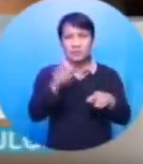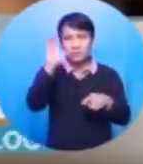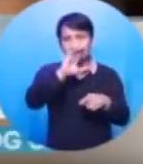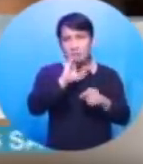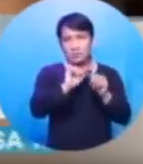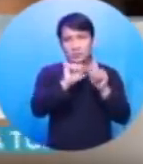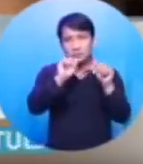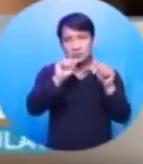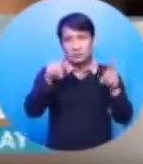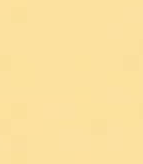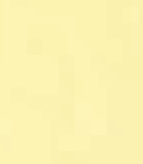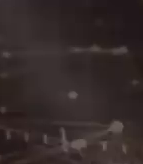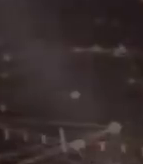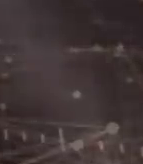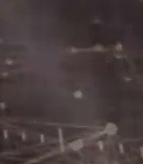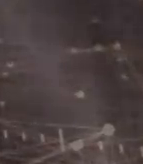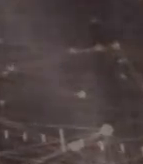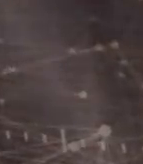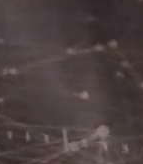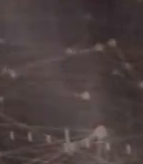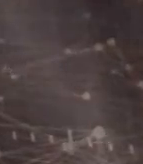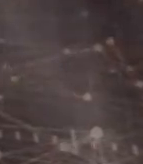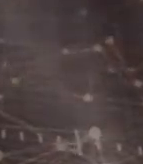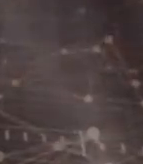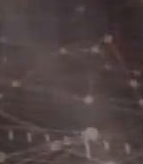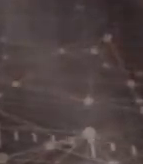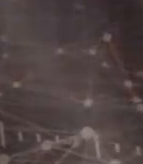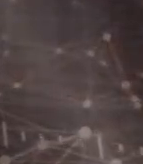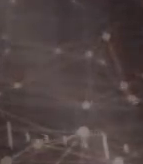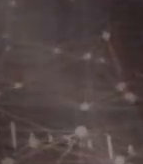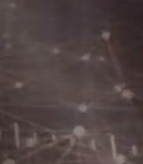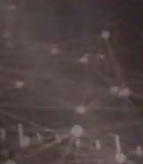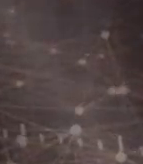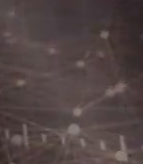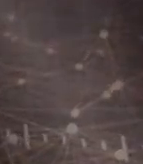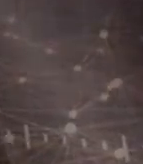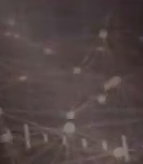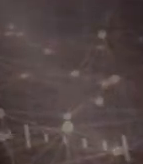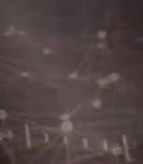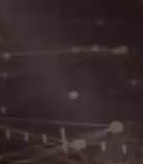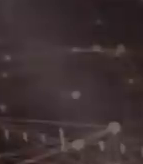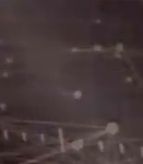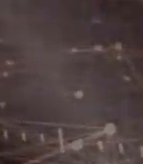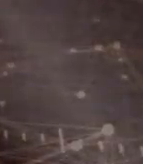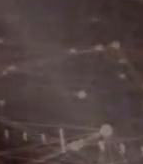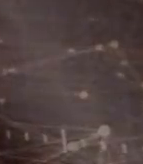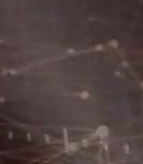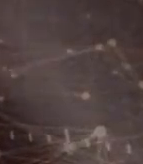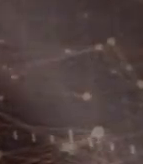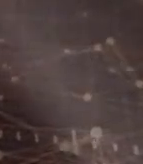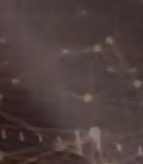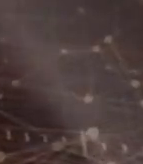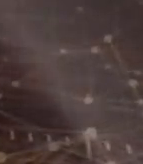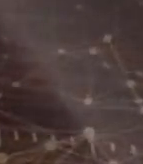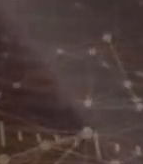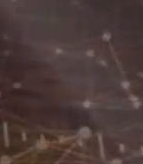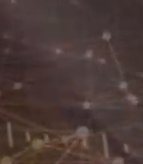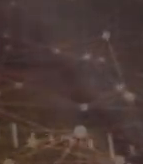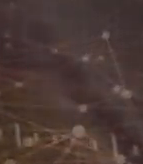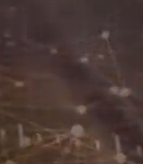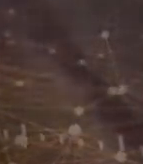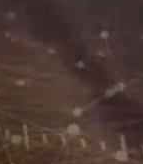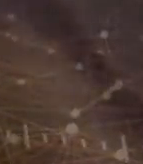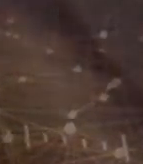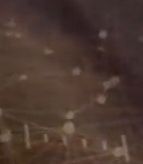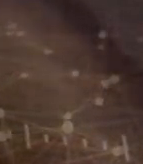ng apartment na yan, eh. Joanne, magandang umaga sa'yo. Magandang umaga po, sir. Joanne, si Regina nasa Hong Kong ngayon at